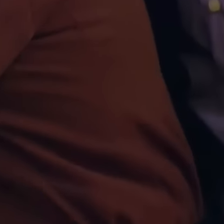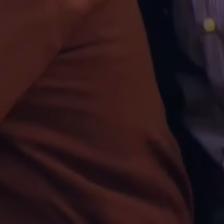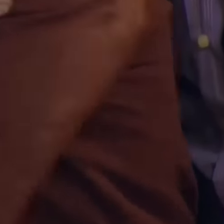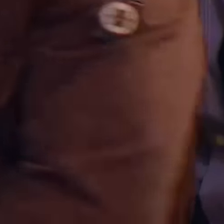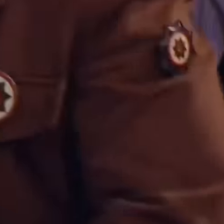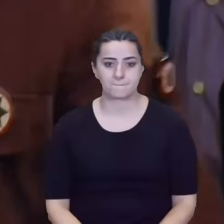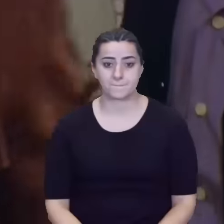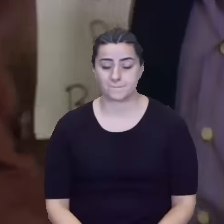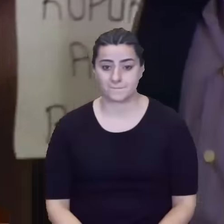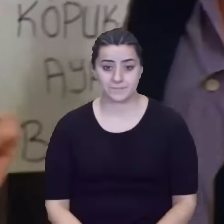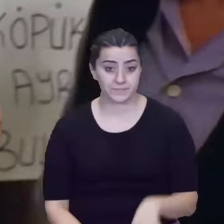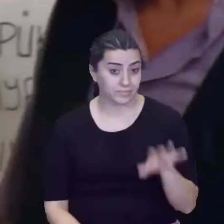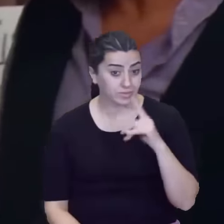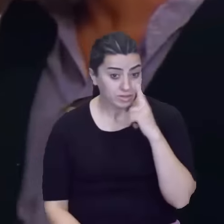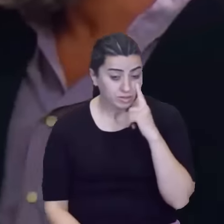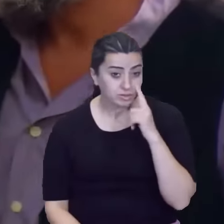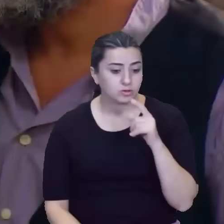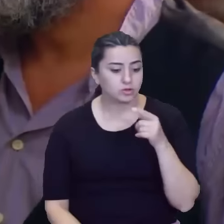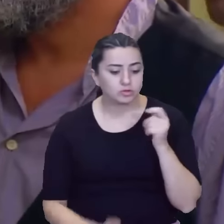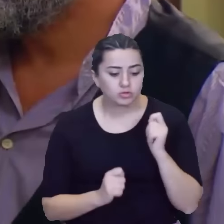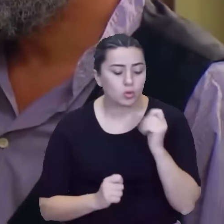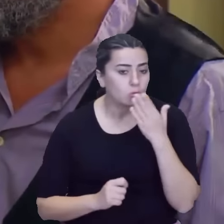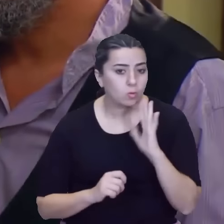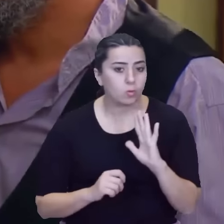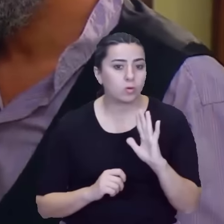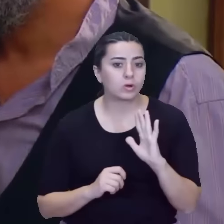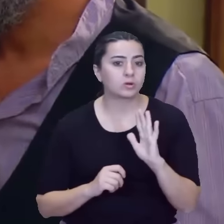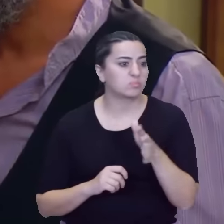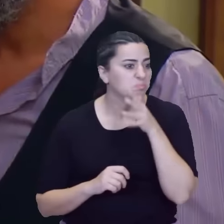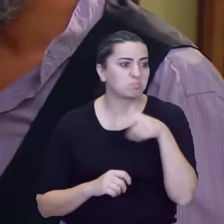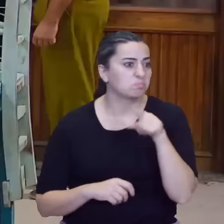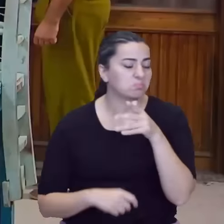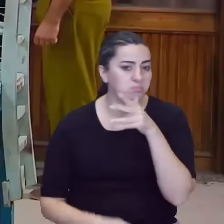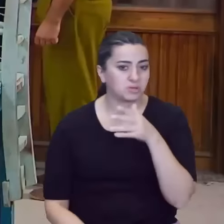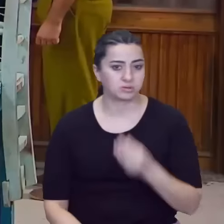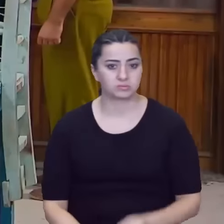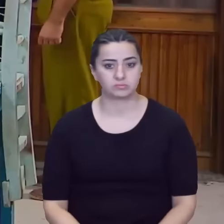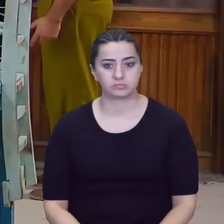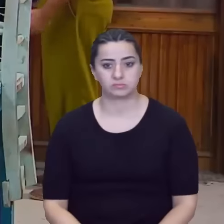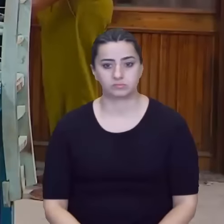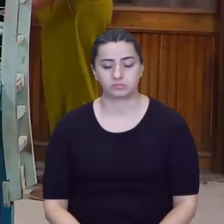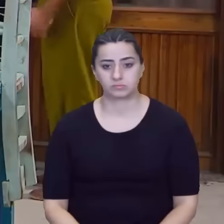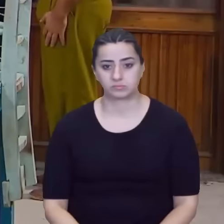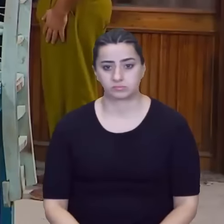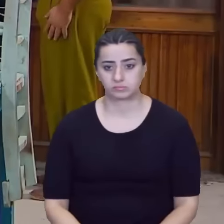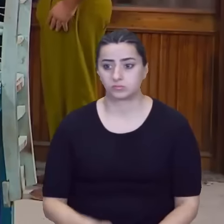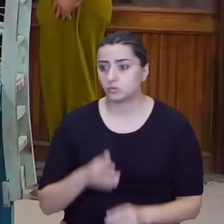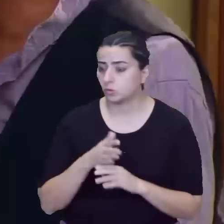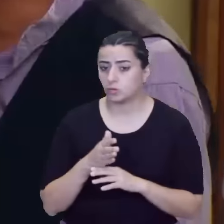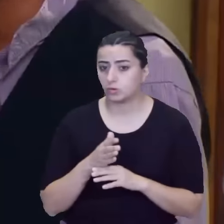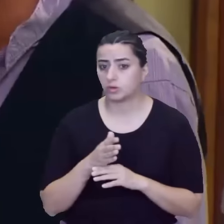açıp kapattı. Bana bakın, apı da zorlanmamış. Demek ki bilen biri bu Mesut. Doğru söylüyorsun